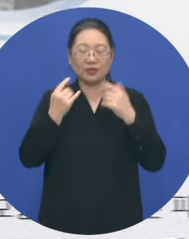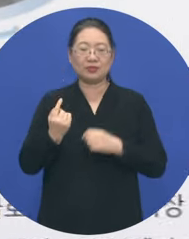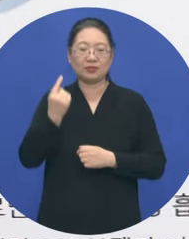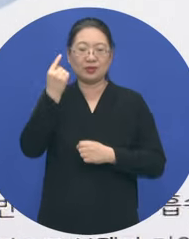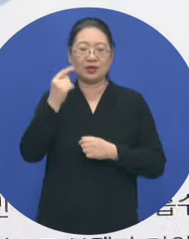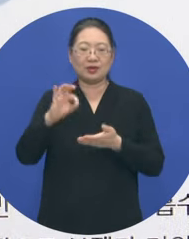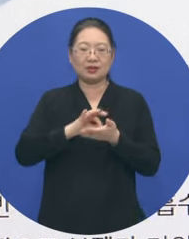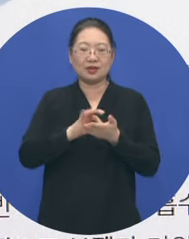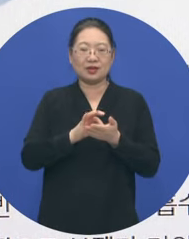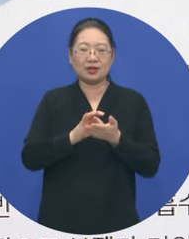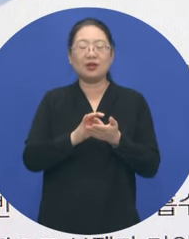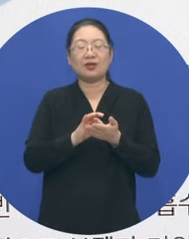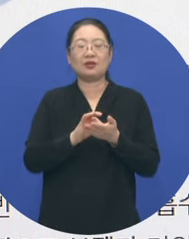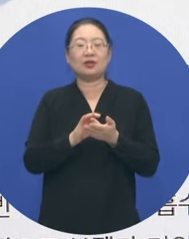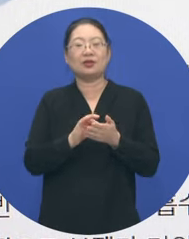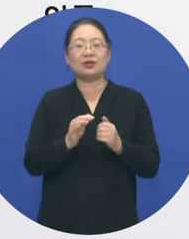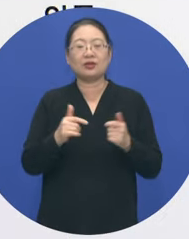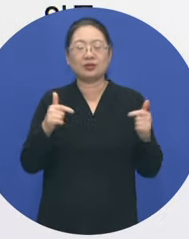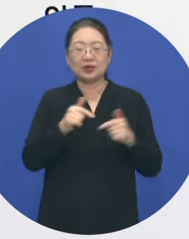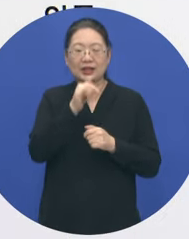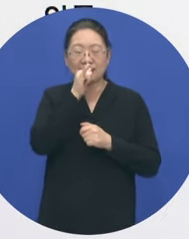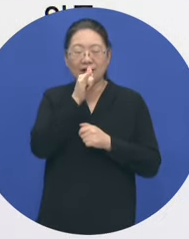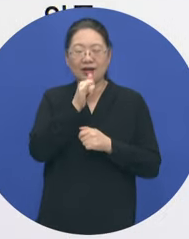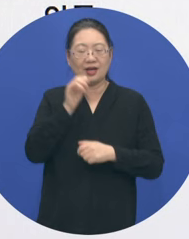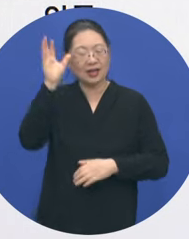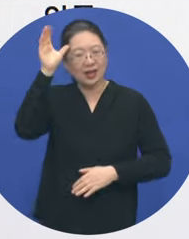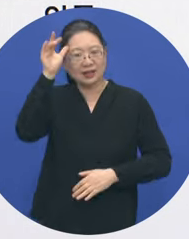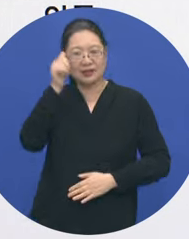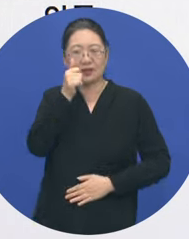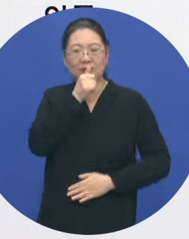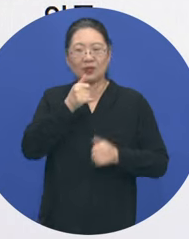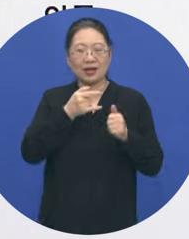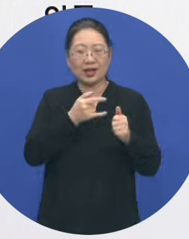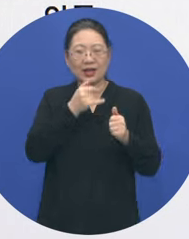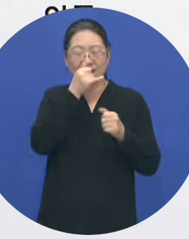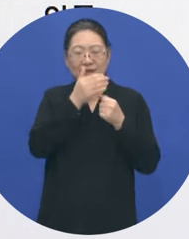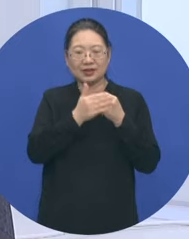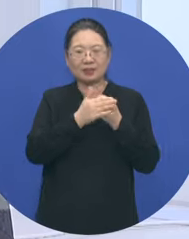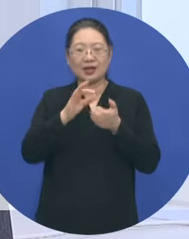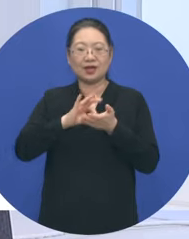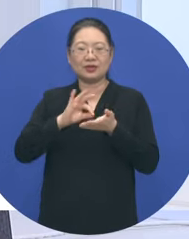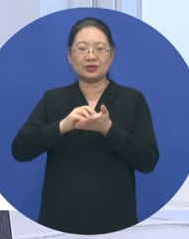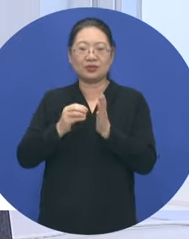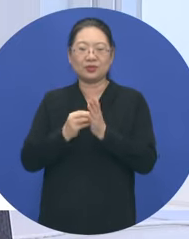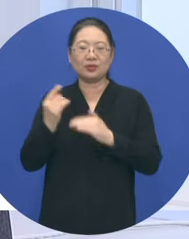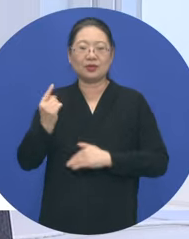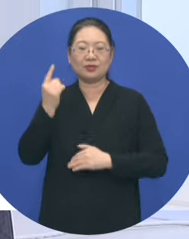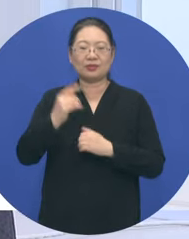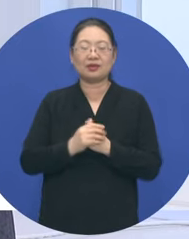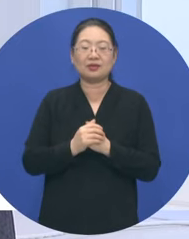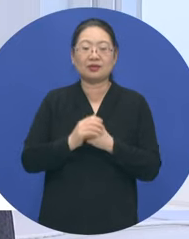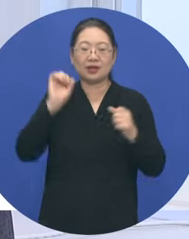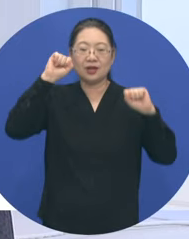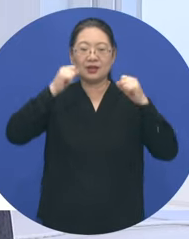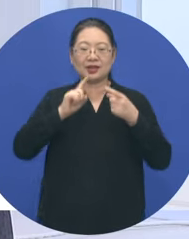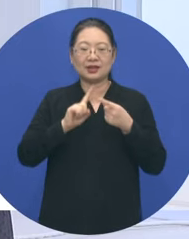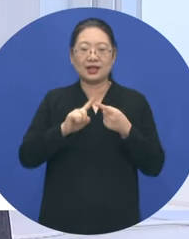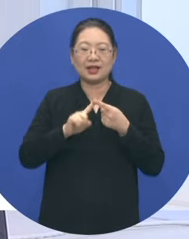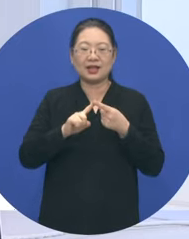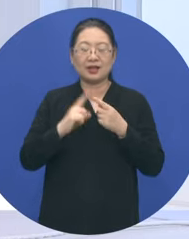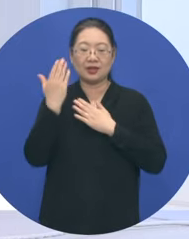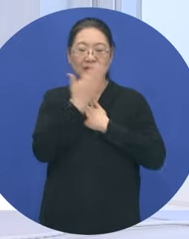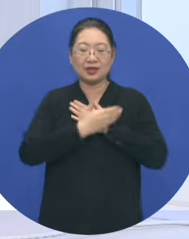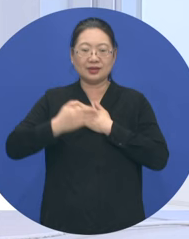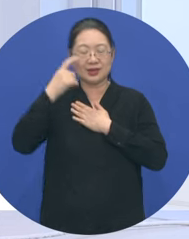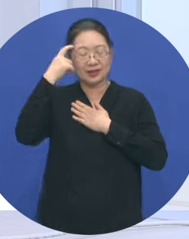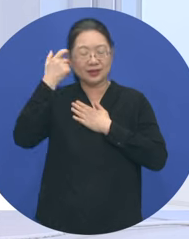비용은 줄일 수 있는데 강아지뿐만 아니라 고양이에도 적용할 수 있어 활용도가 높습니다. 동물들에 대한 생체 인식을 통해서